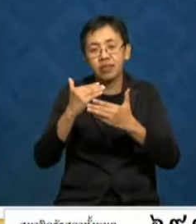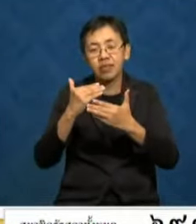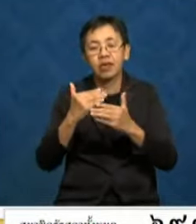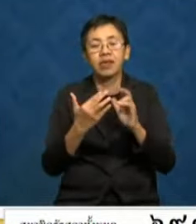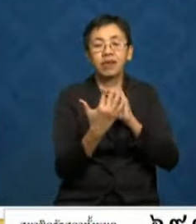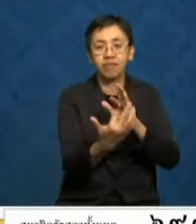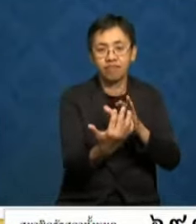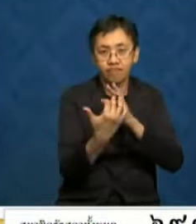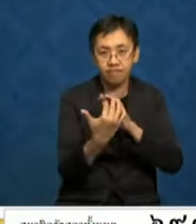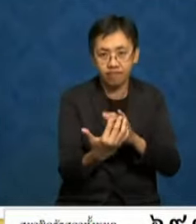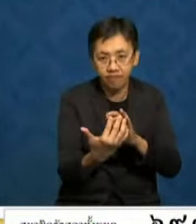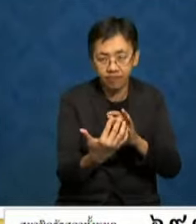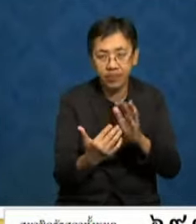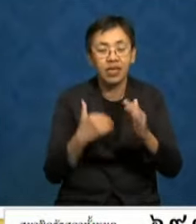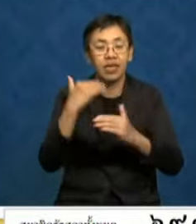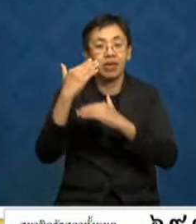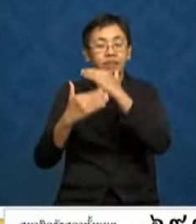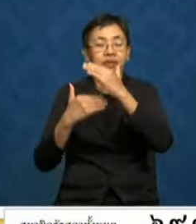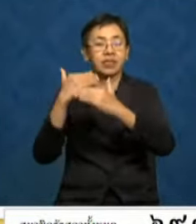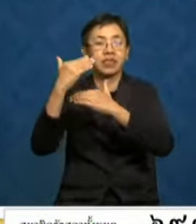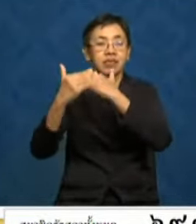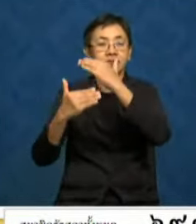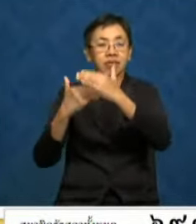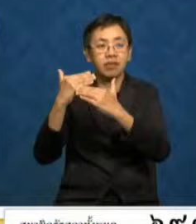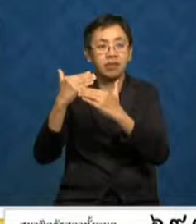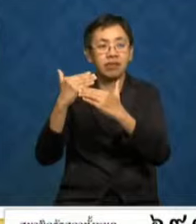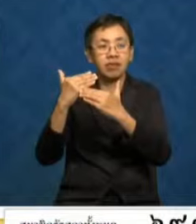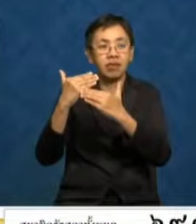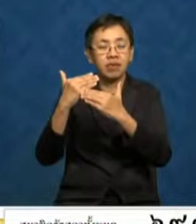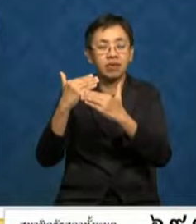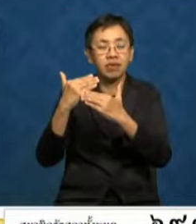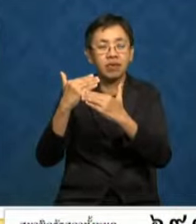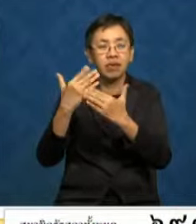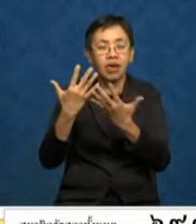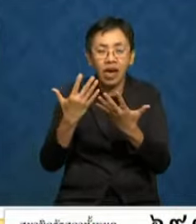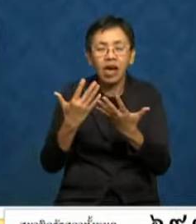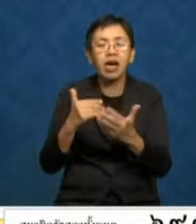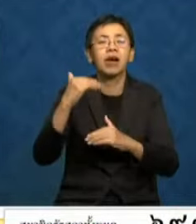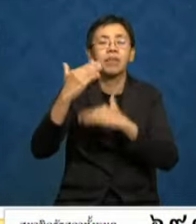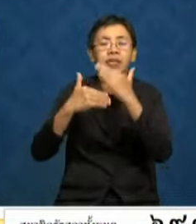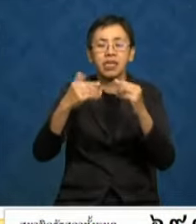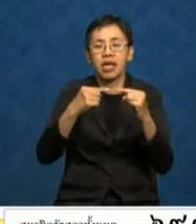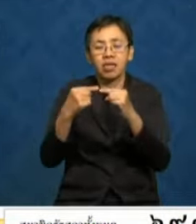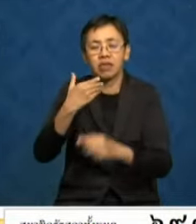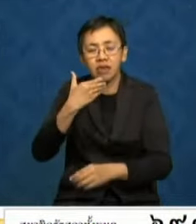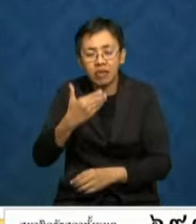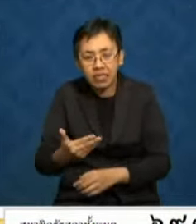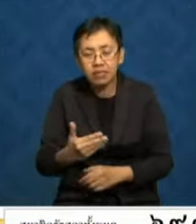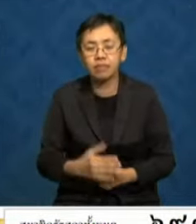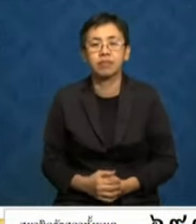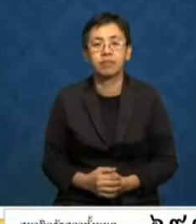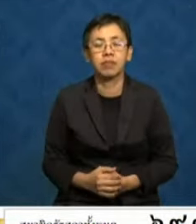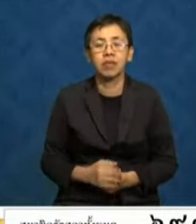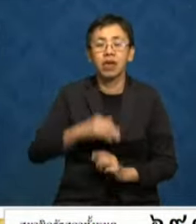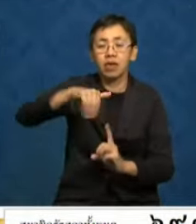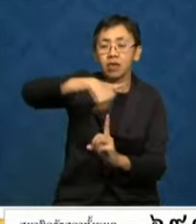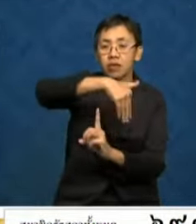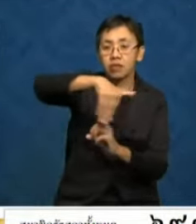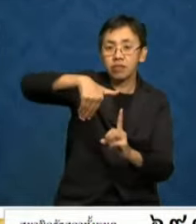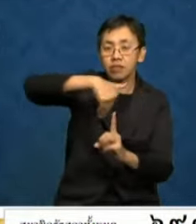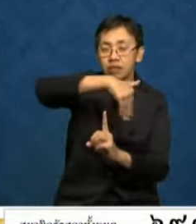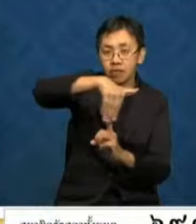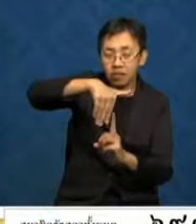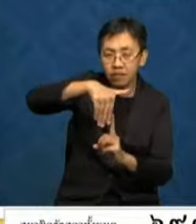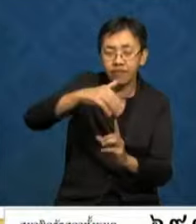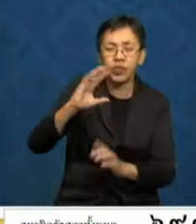สื่อสารการพัฒนาที่จะเป็นเรื่องของ development sustainable หรือไม่ประเด็นเรื่องของสิ่งแวดล้อม